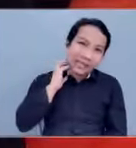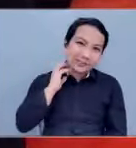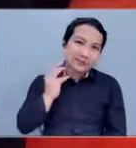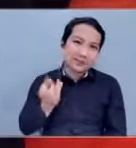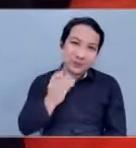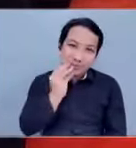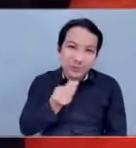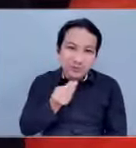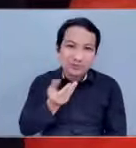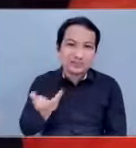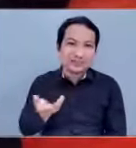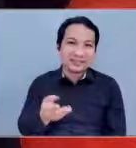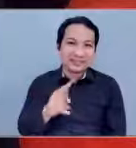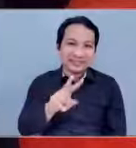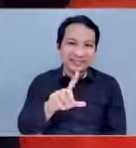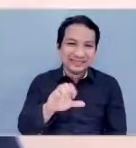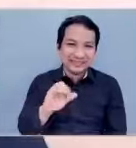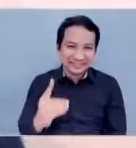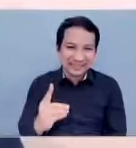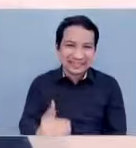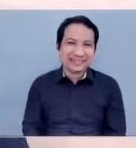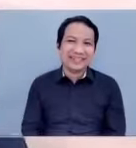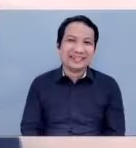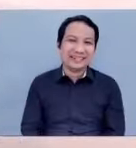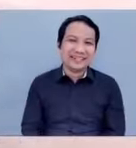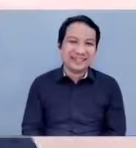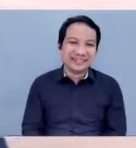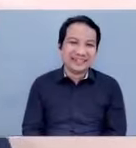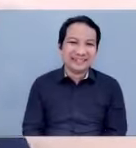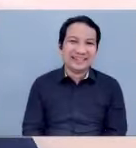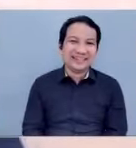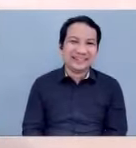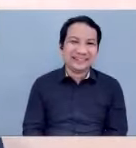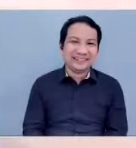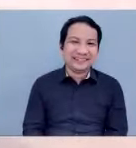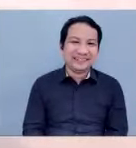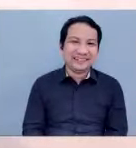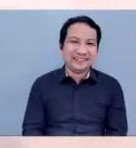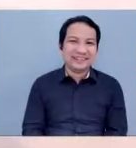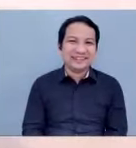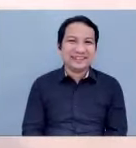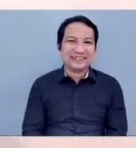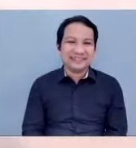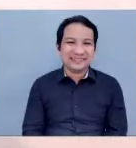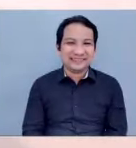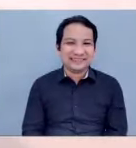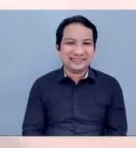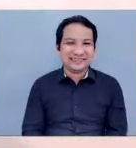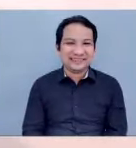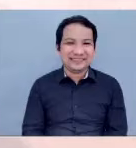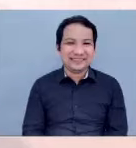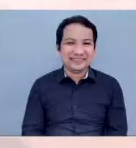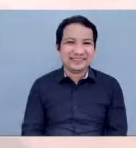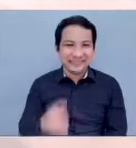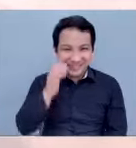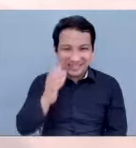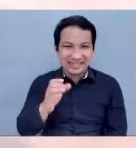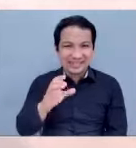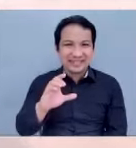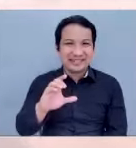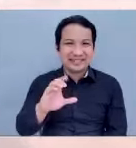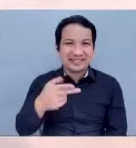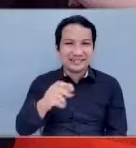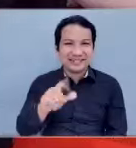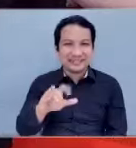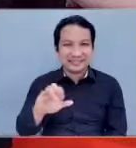maging bloody ka. Oh, ano, diba? Pwede si Charlie na lang. Pwede si Charlie. Kung may dream ka na babarilan, si Charlie, sino? Kung may dream ka babarilan,